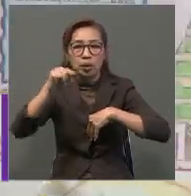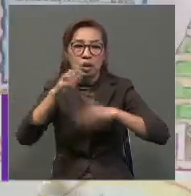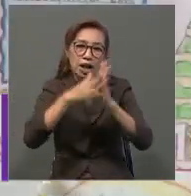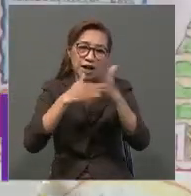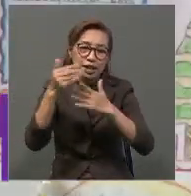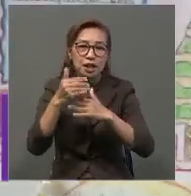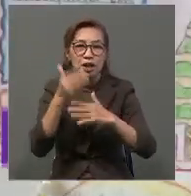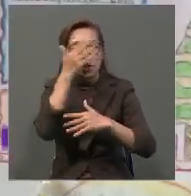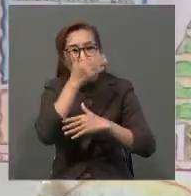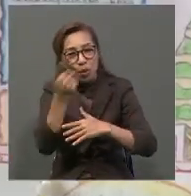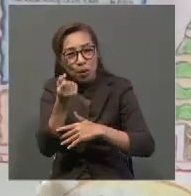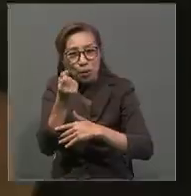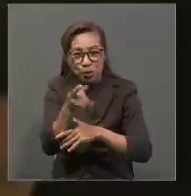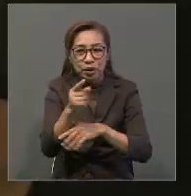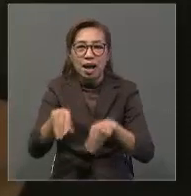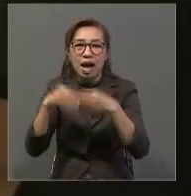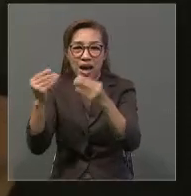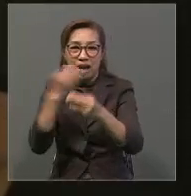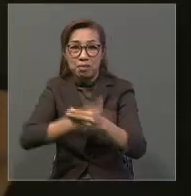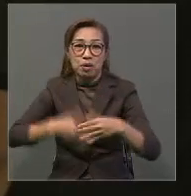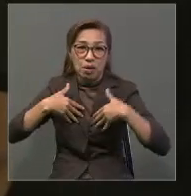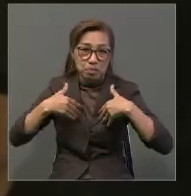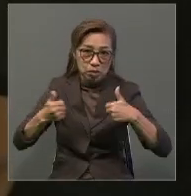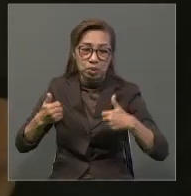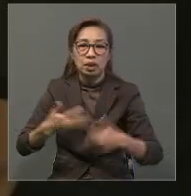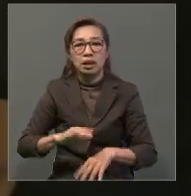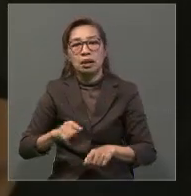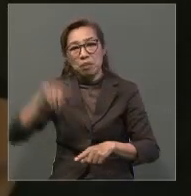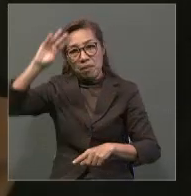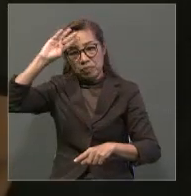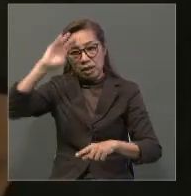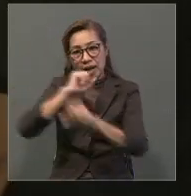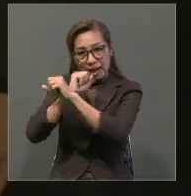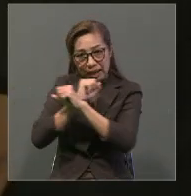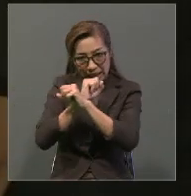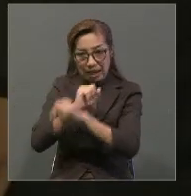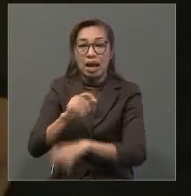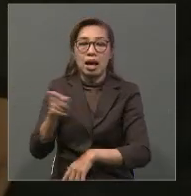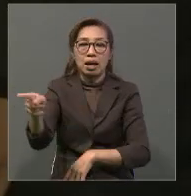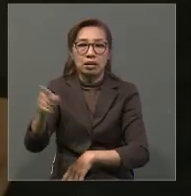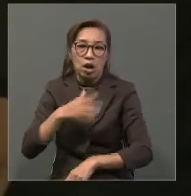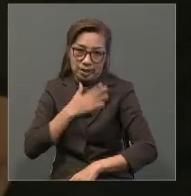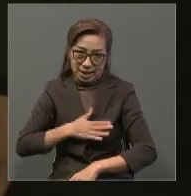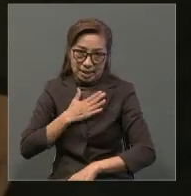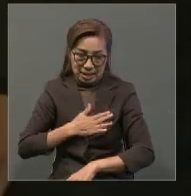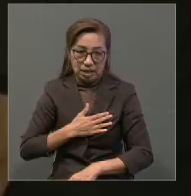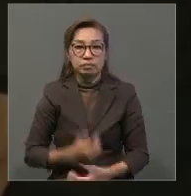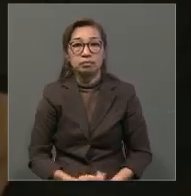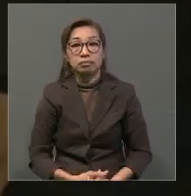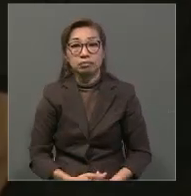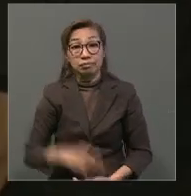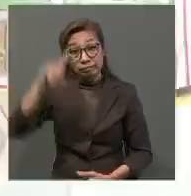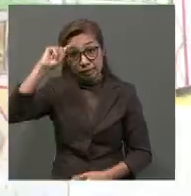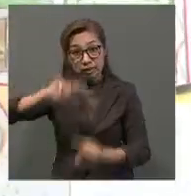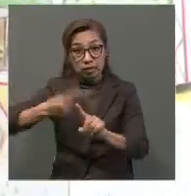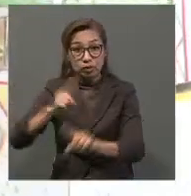สุขไม่มีโรคภัยไข้เจ็บแล้วก็ขอให้ใจเย็นบอกว่าคนใจเย็นจะได้เปรียบนะคะเพราะฉะนั้นค่ะวันเสาร์